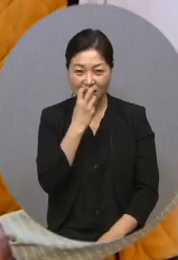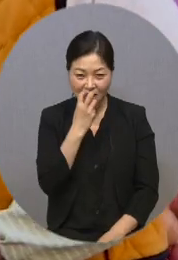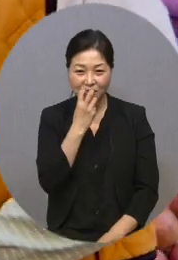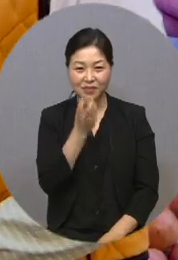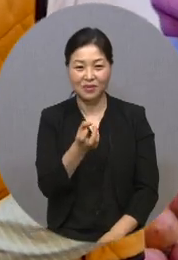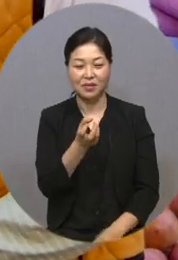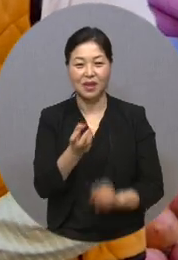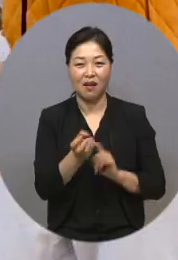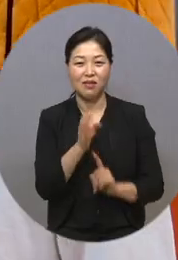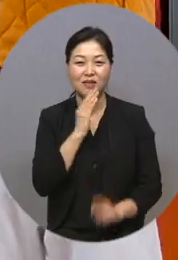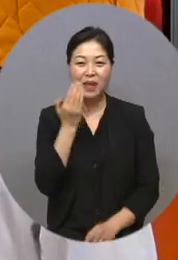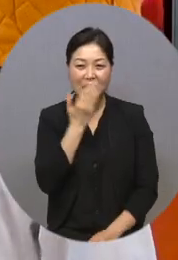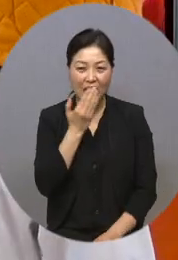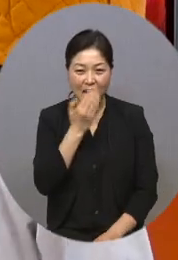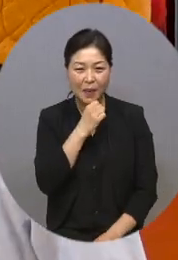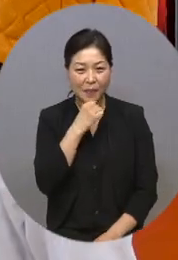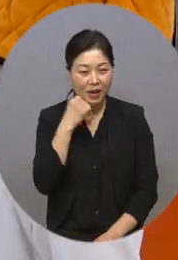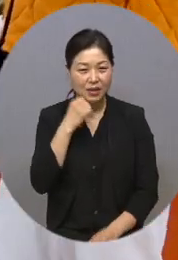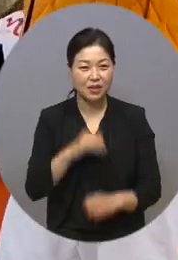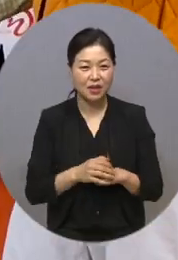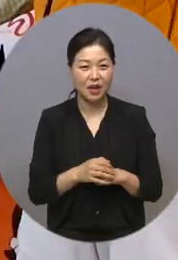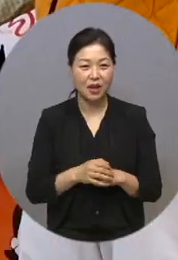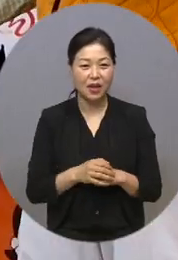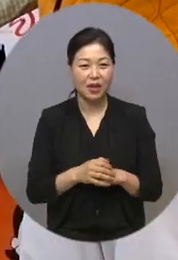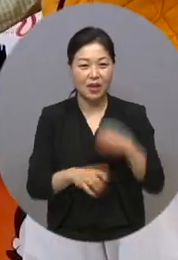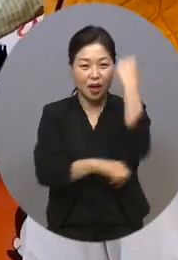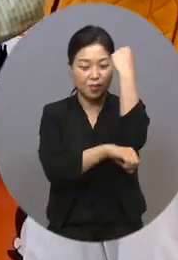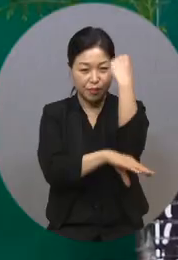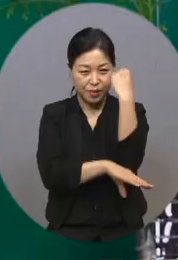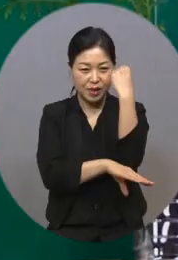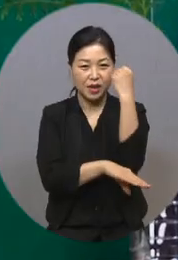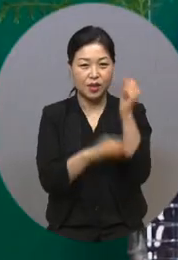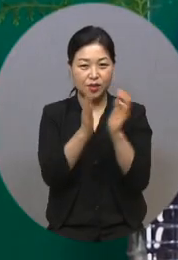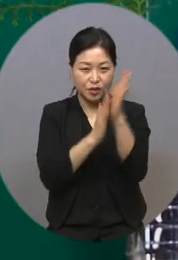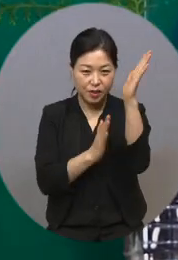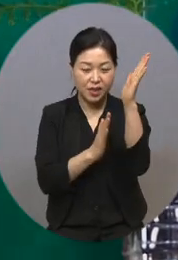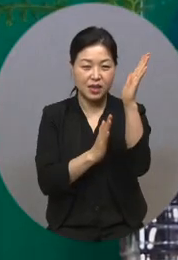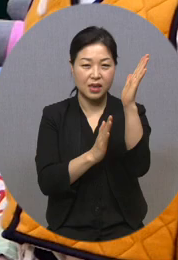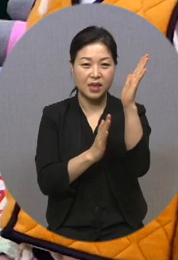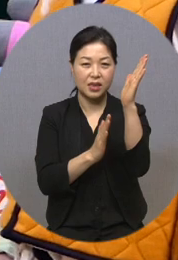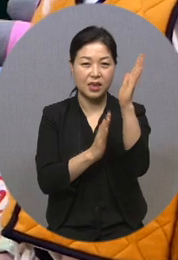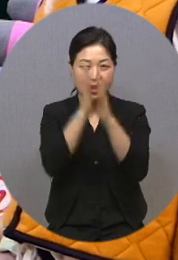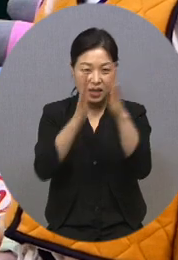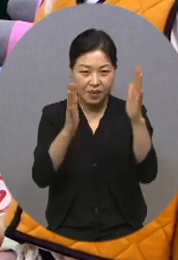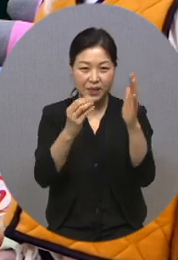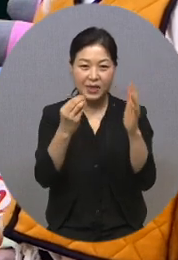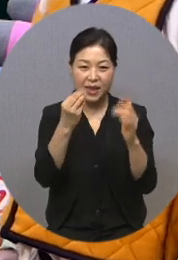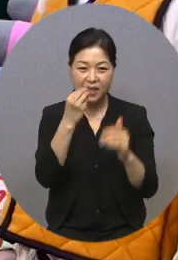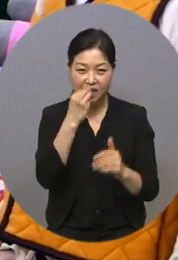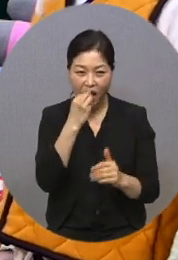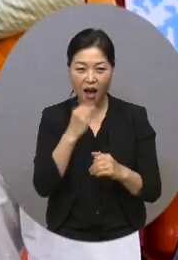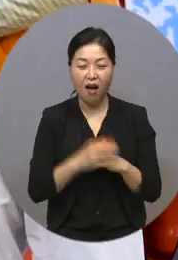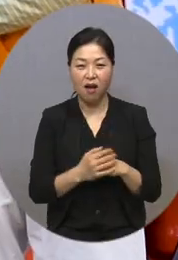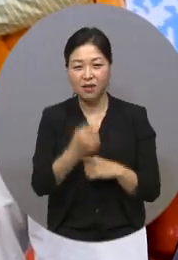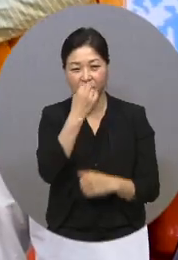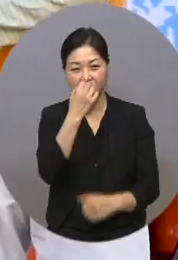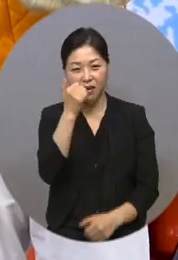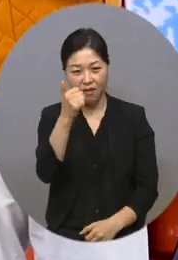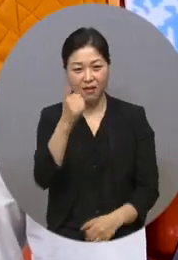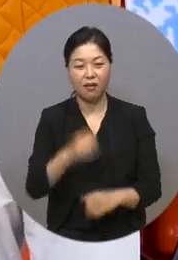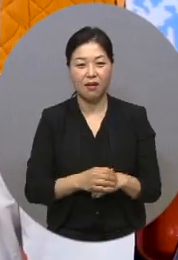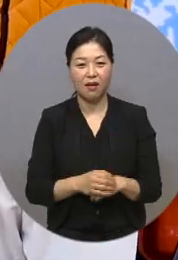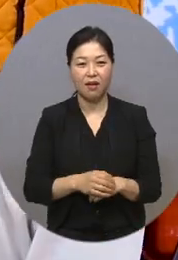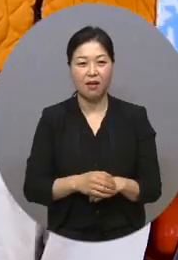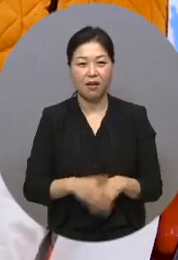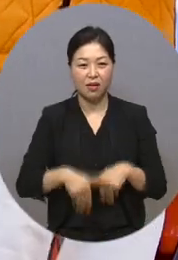이거 꿀감이 꿀감. 뿌리부터 줄기 입순으로 드시면 좋아요. 아우 써. 어우 향이. 그 남도